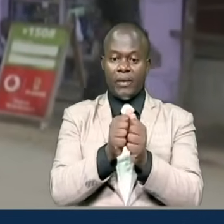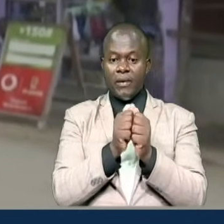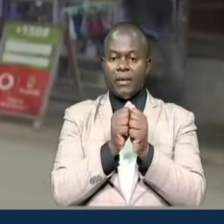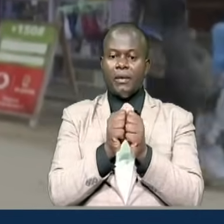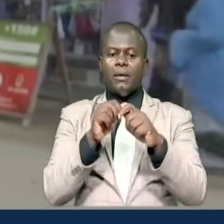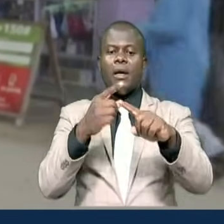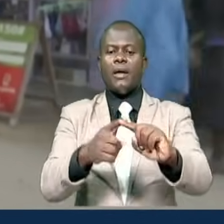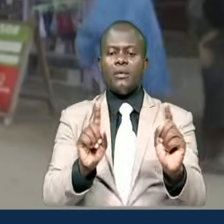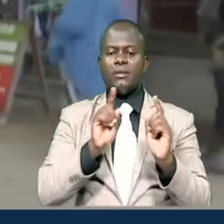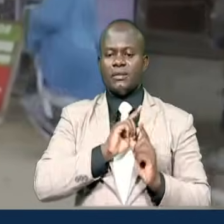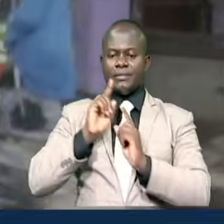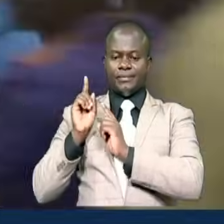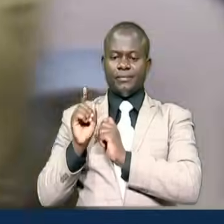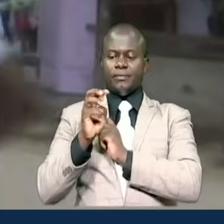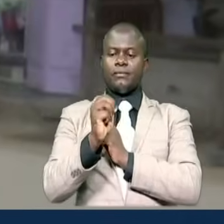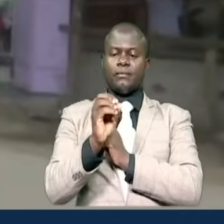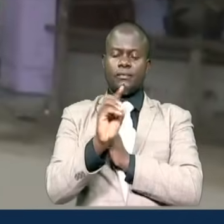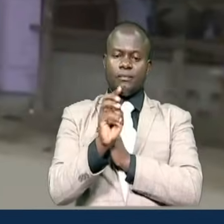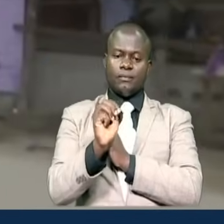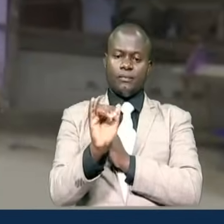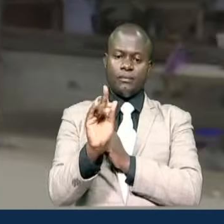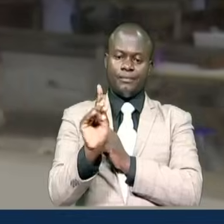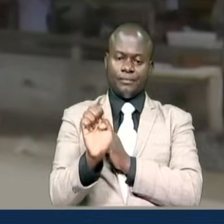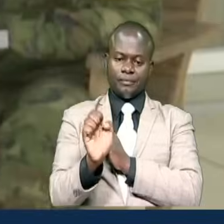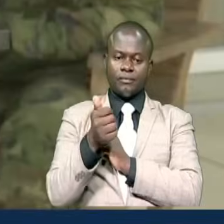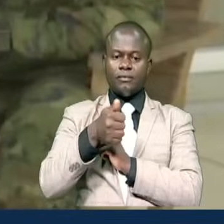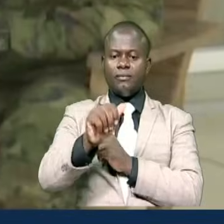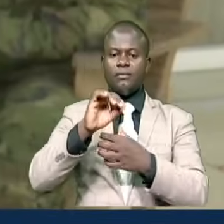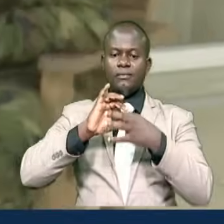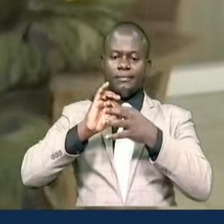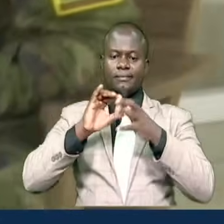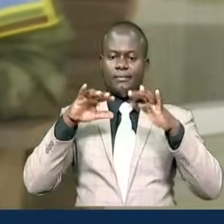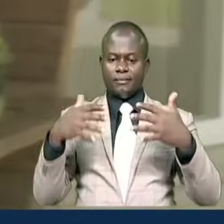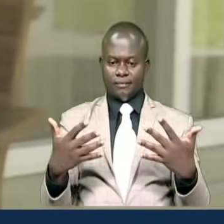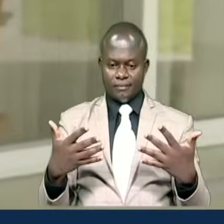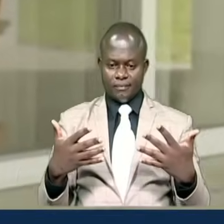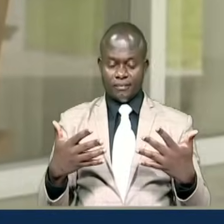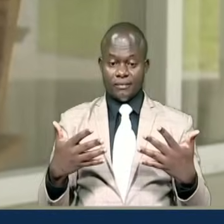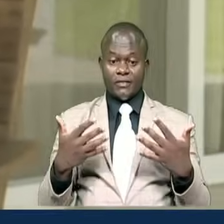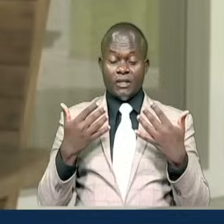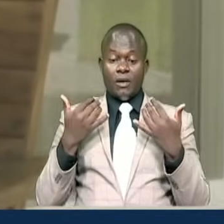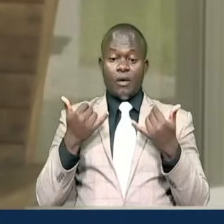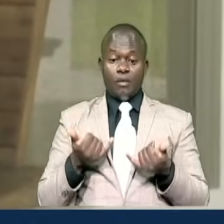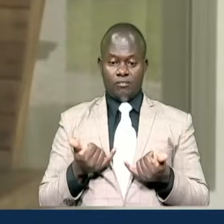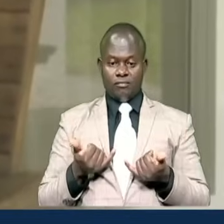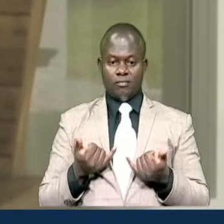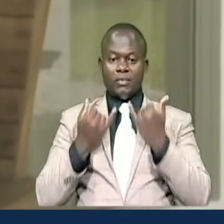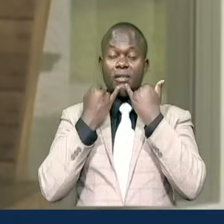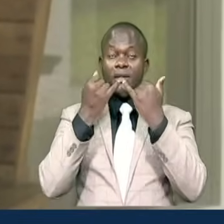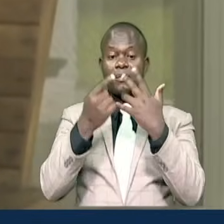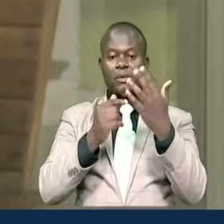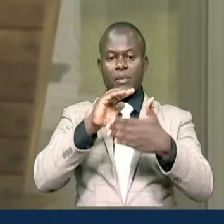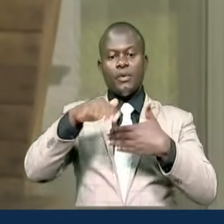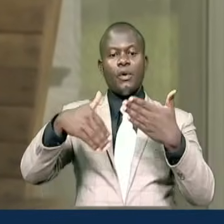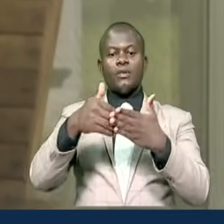ariko se ingabo za Mozambique z'iki gihugu zo imikoranire imeze gute? Icyo nababwira ni uko ibintu byose